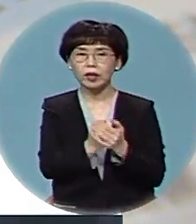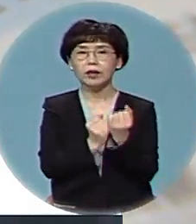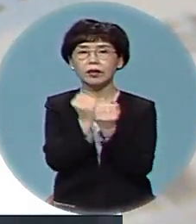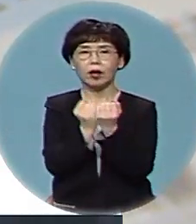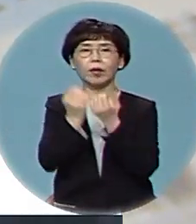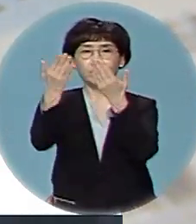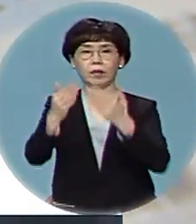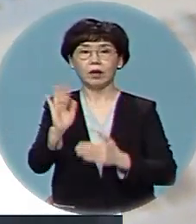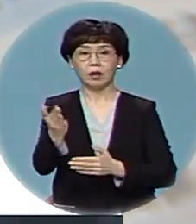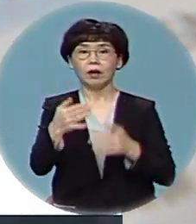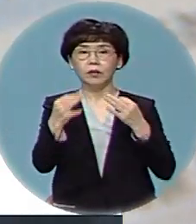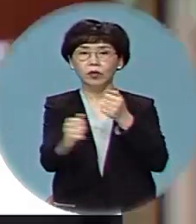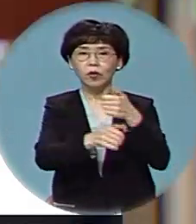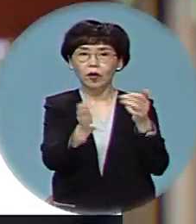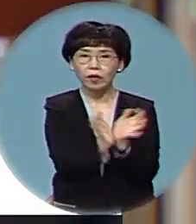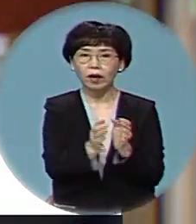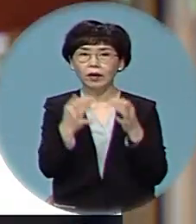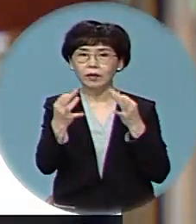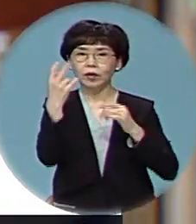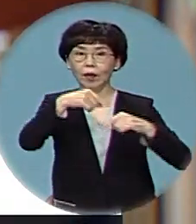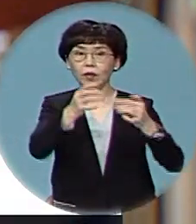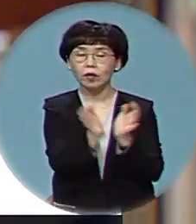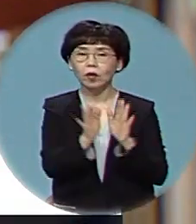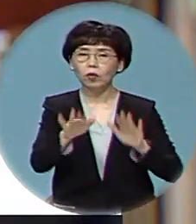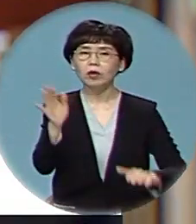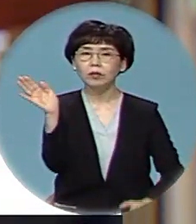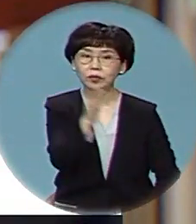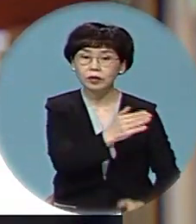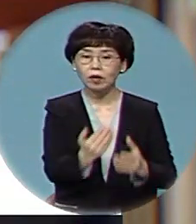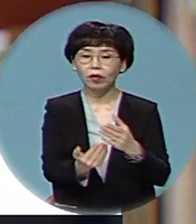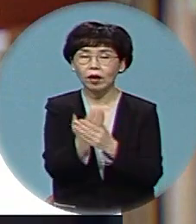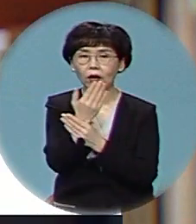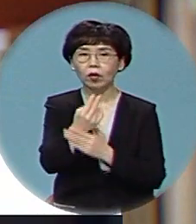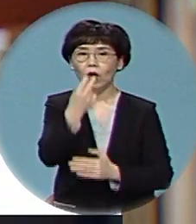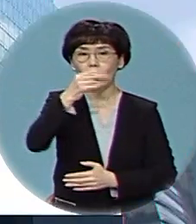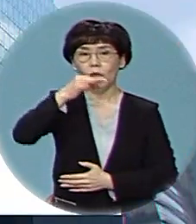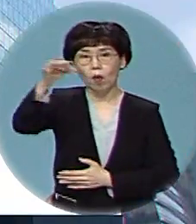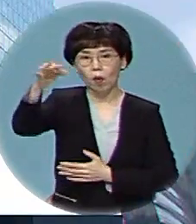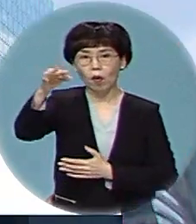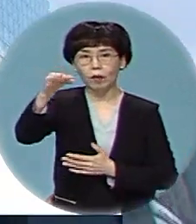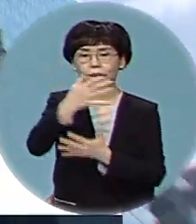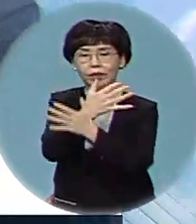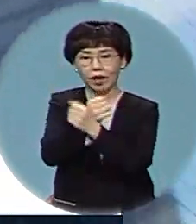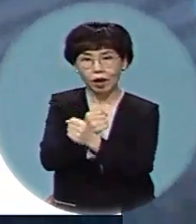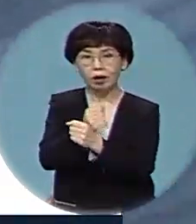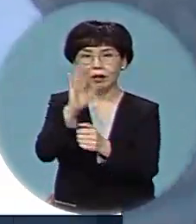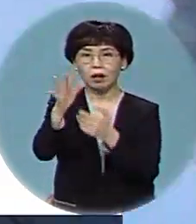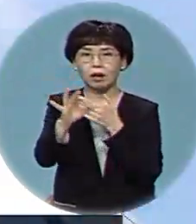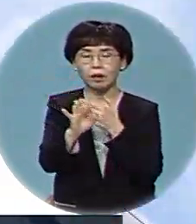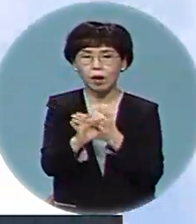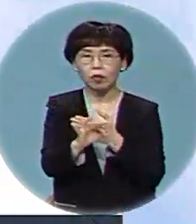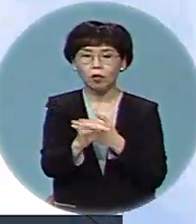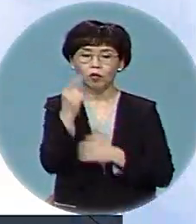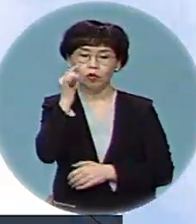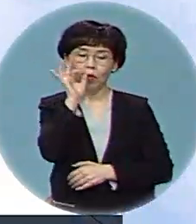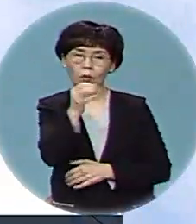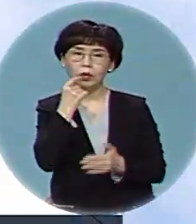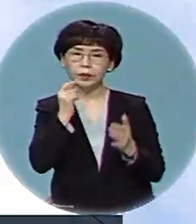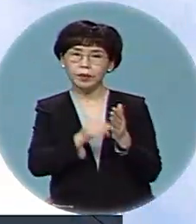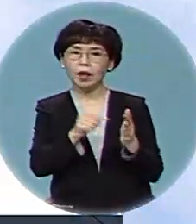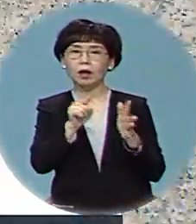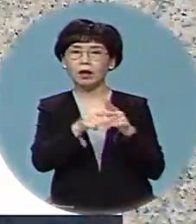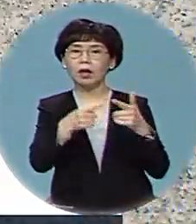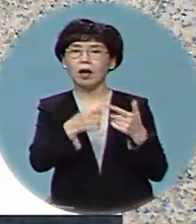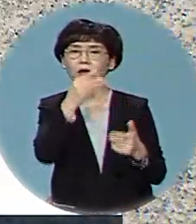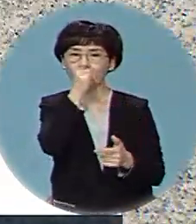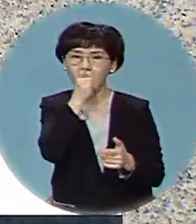됩니다. 금융위원회와 금융감독원은 오늘부터 출시되는 보험상품에 가입할 경우 시각화된 보험약관이